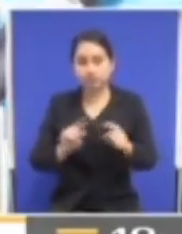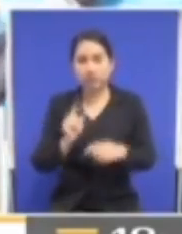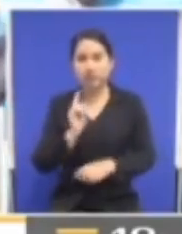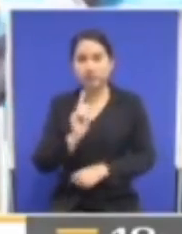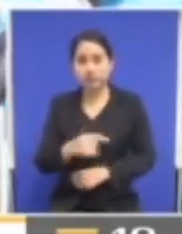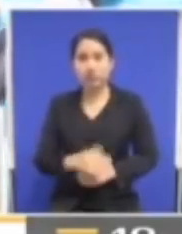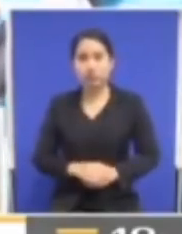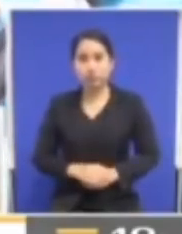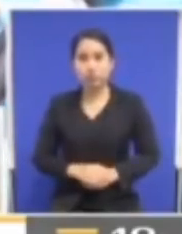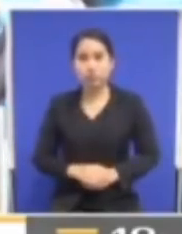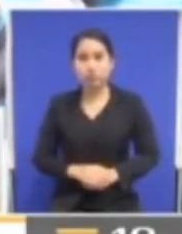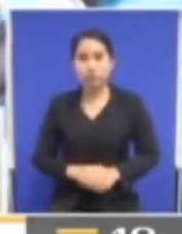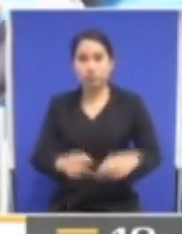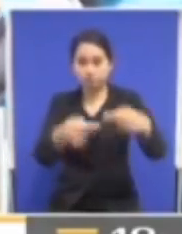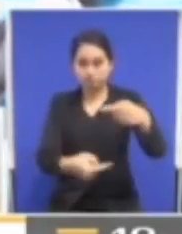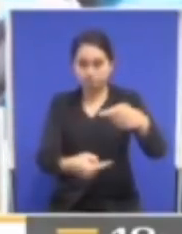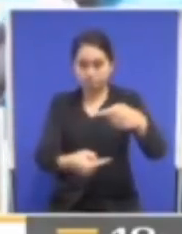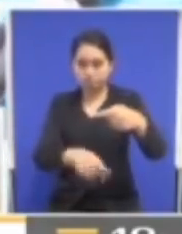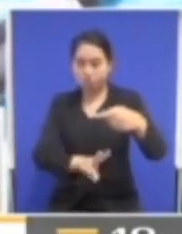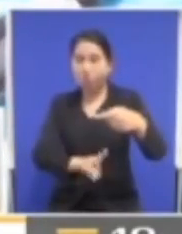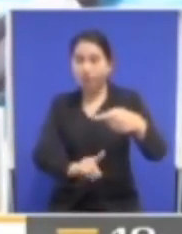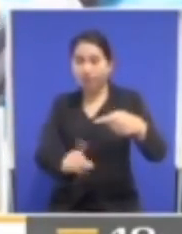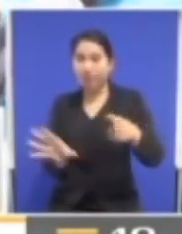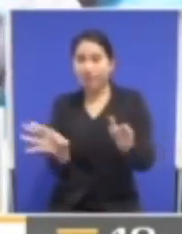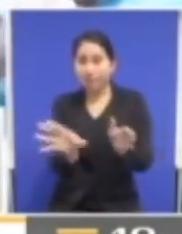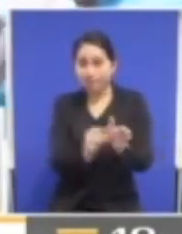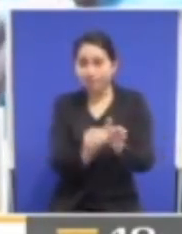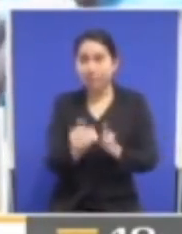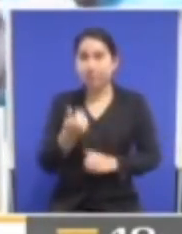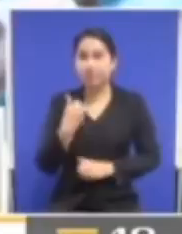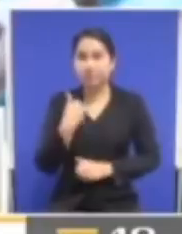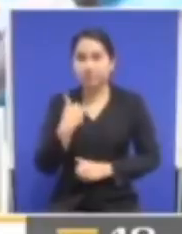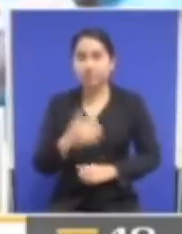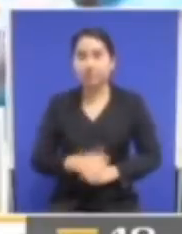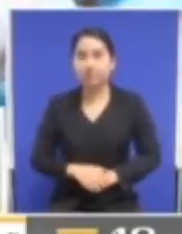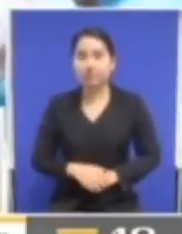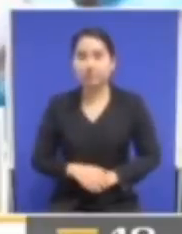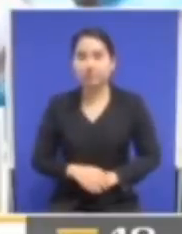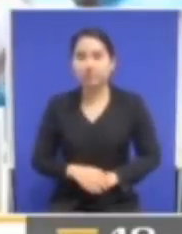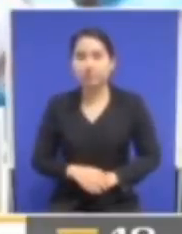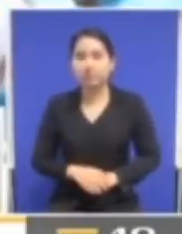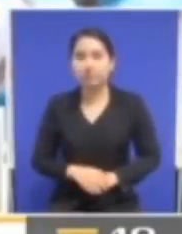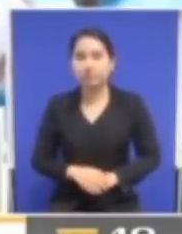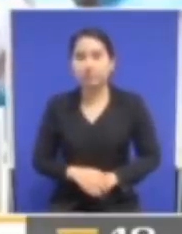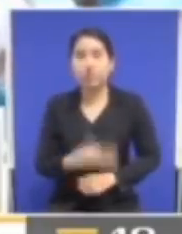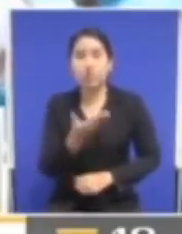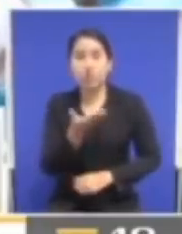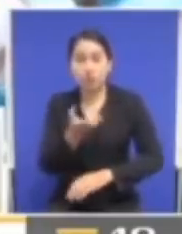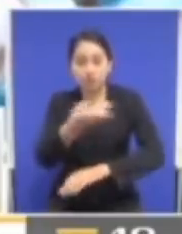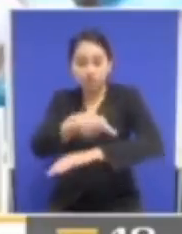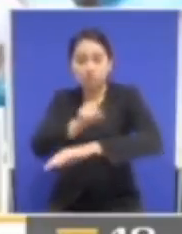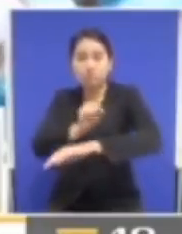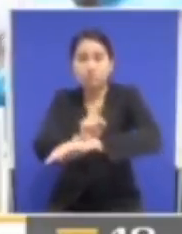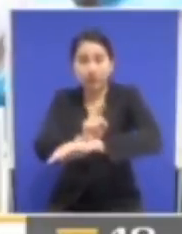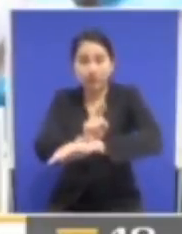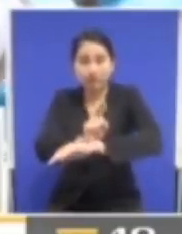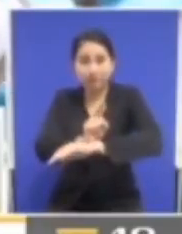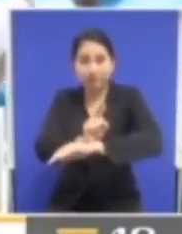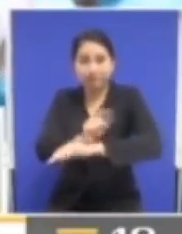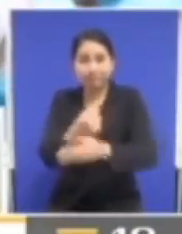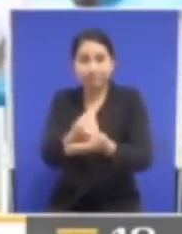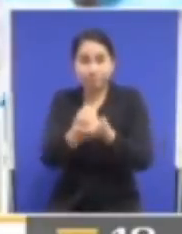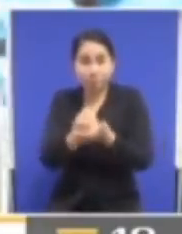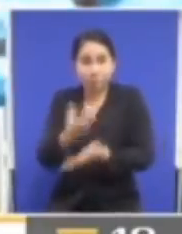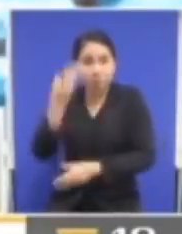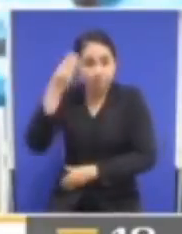านอ้างข้อจริยธรรมกรอกกฎหมายก่อนที่จะพูดข้อเท็จจริงขอความกรุณาท่านประธานนะครับได้พิจารณ